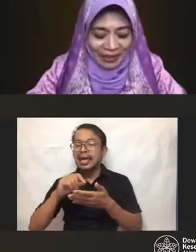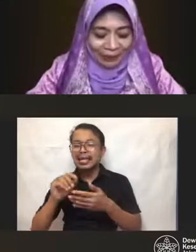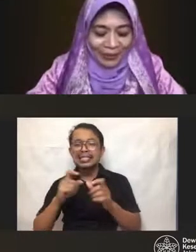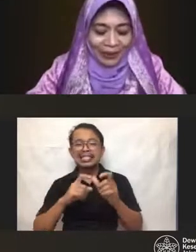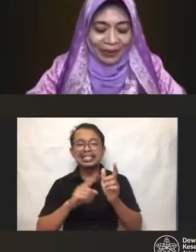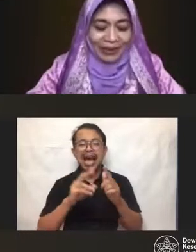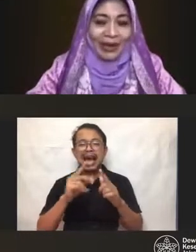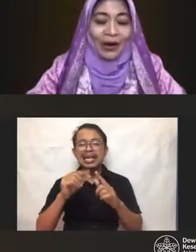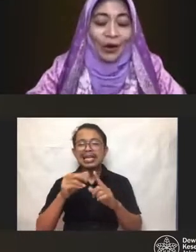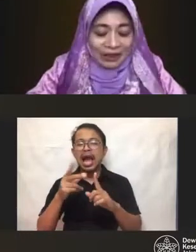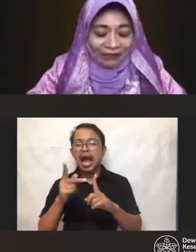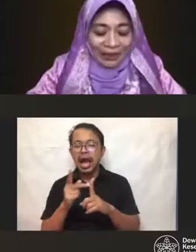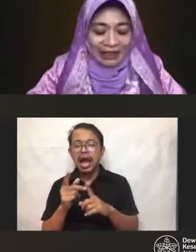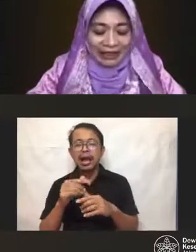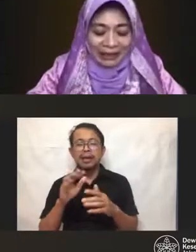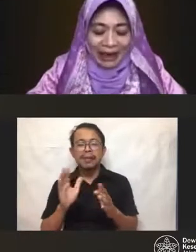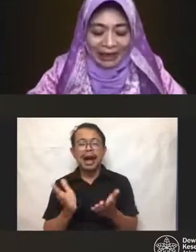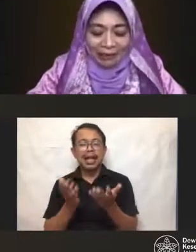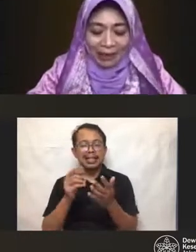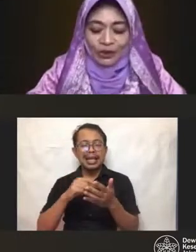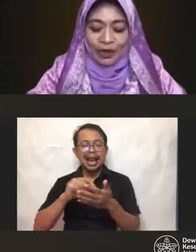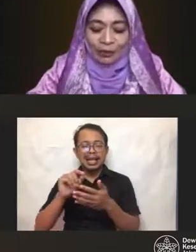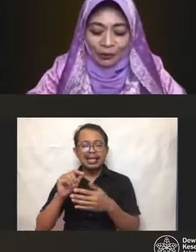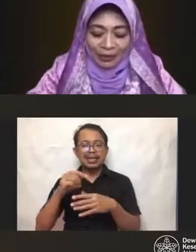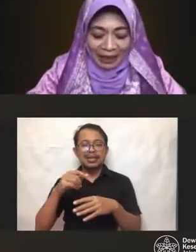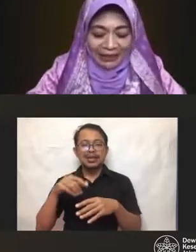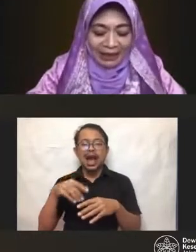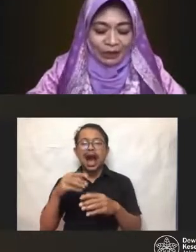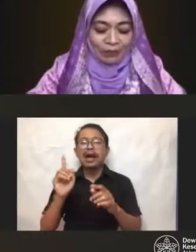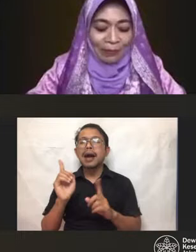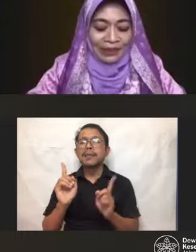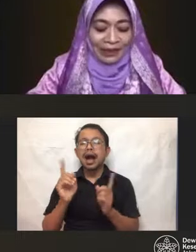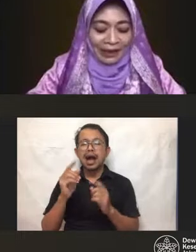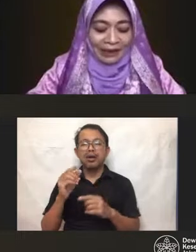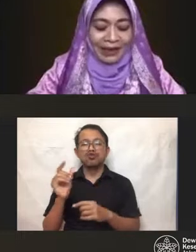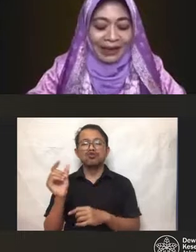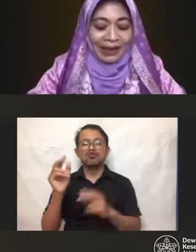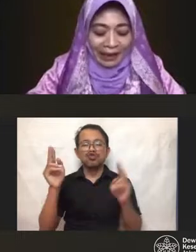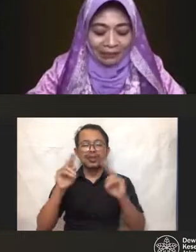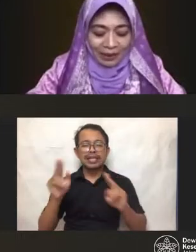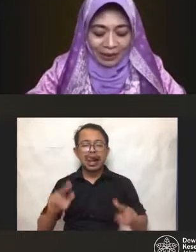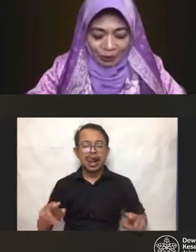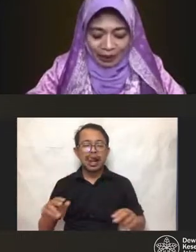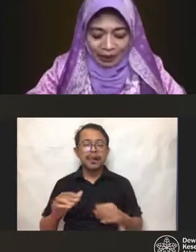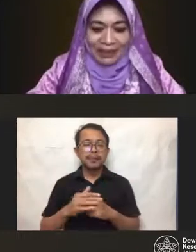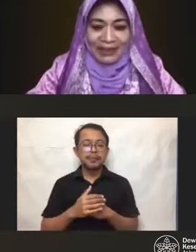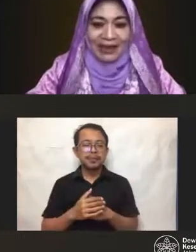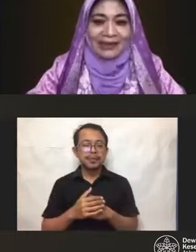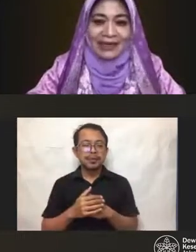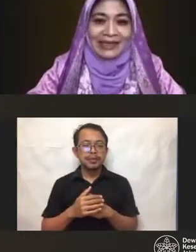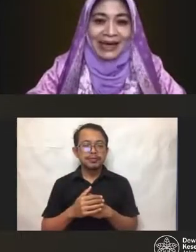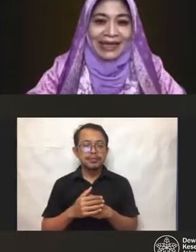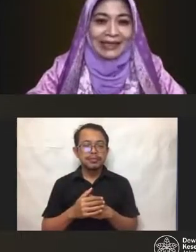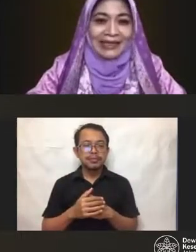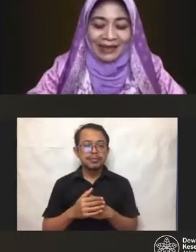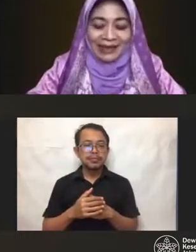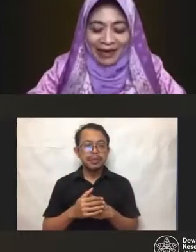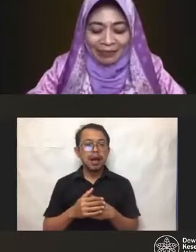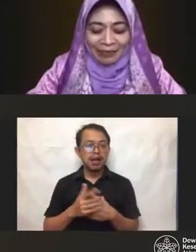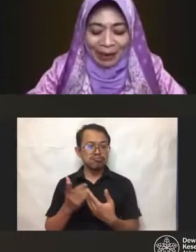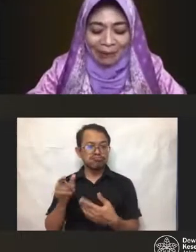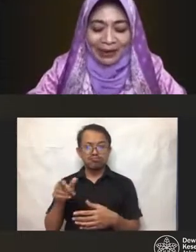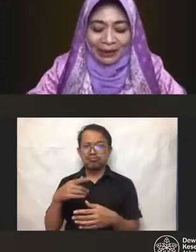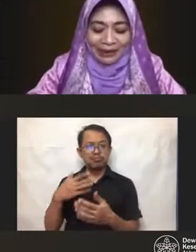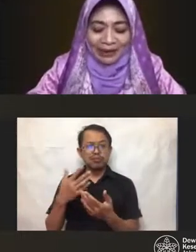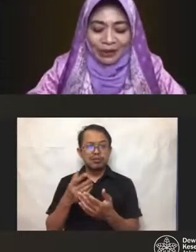universal. Nah, konservatisme keagamaan juga mendominasi kehidupan masyarakat dalam sosial media. Ini terlihat nyata ya